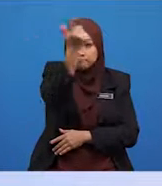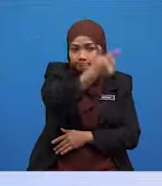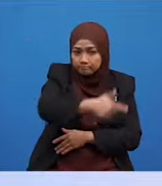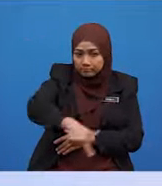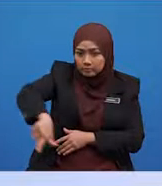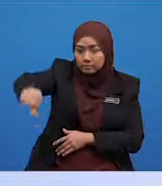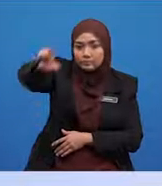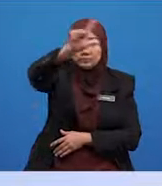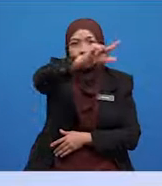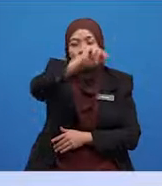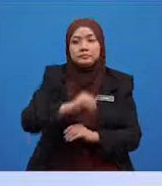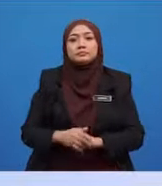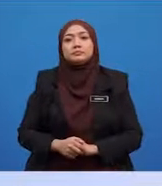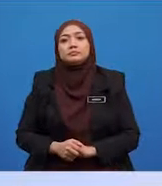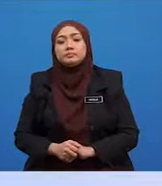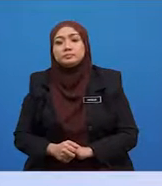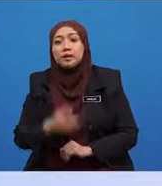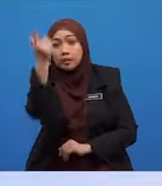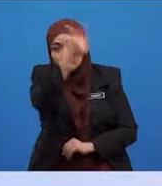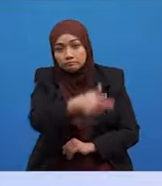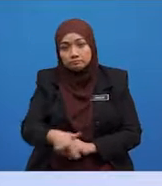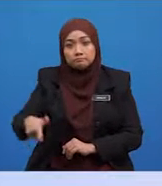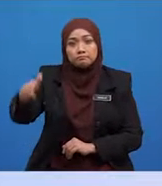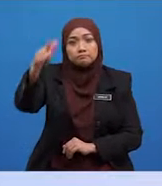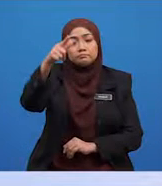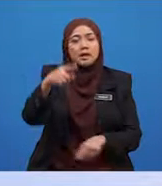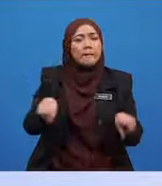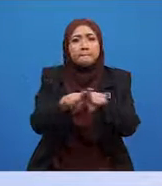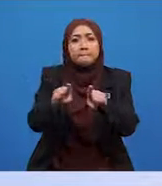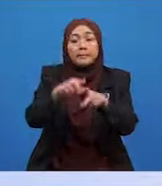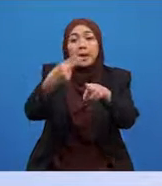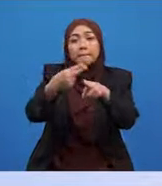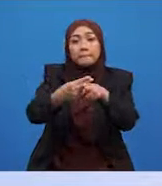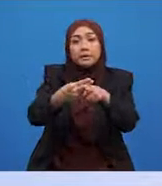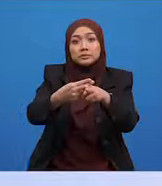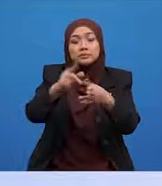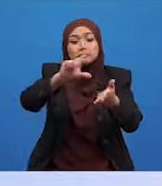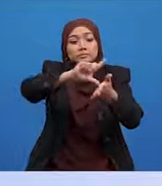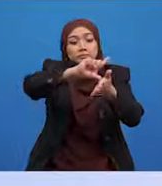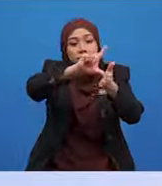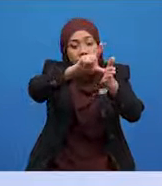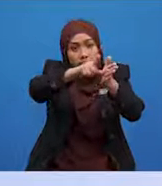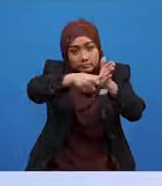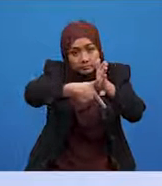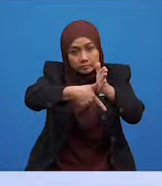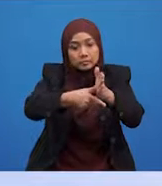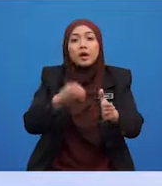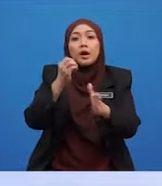bulatan. Lilitan juga dikenali sebagai perimeter atau ukur